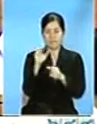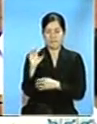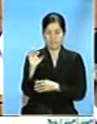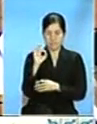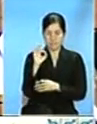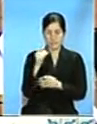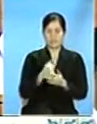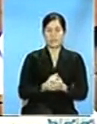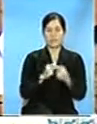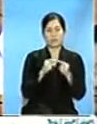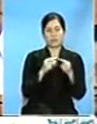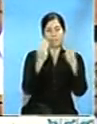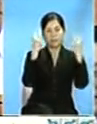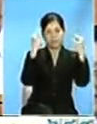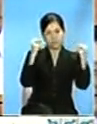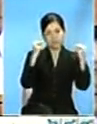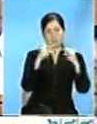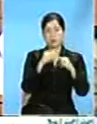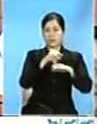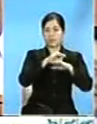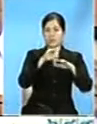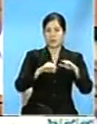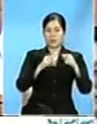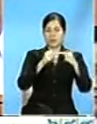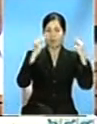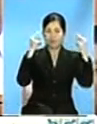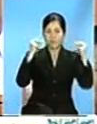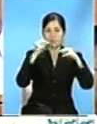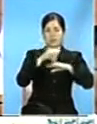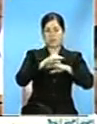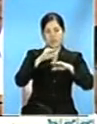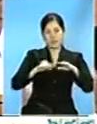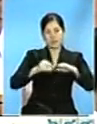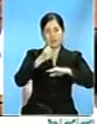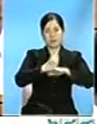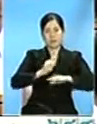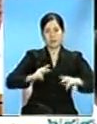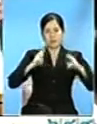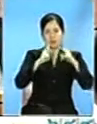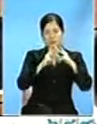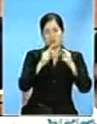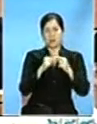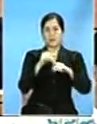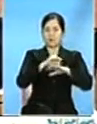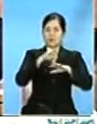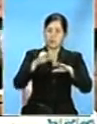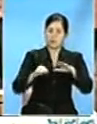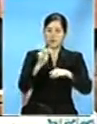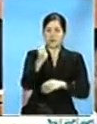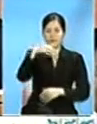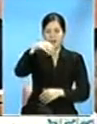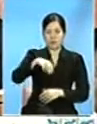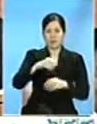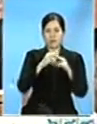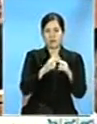อนจะเป็นนายกก็ดีจะเป็นรัฐมนตรีก็ดีนะครับหรือจะเป็นองค์กรสลากก็ดีผมว่าได้จากการ